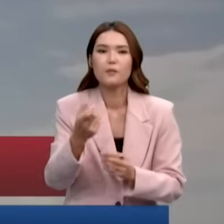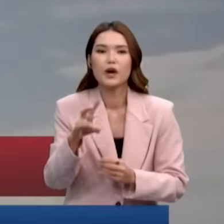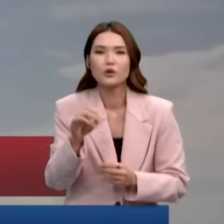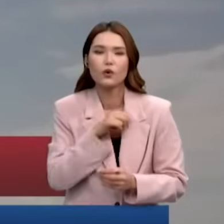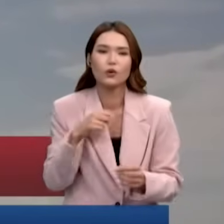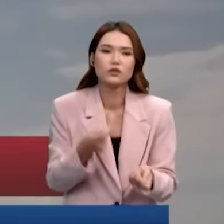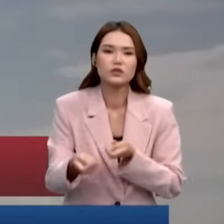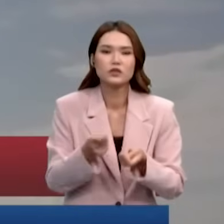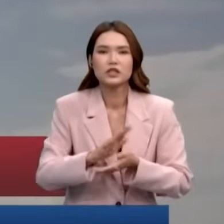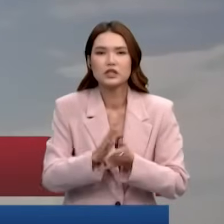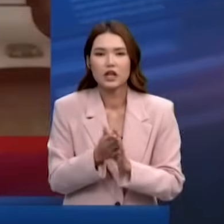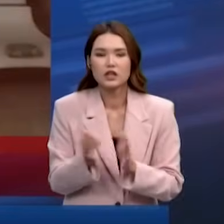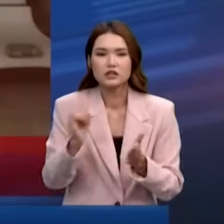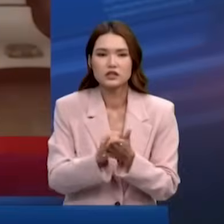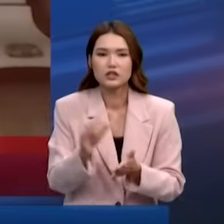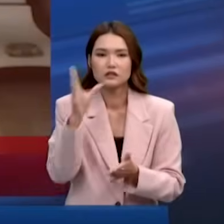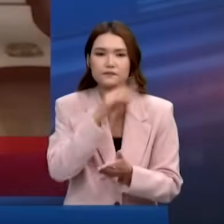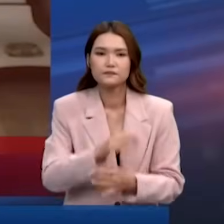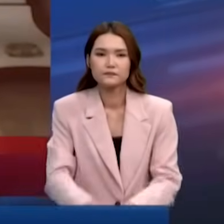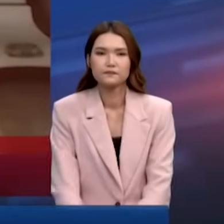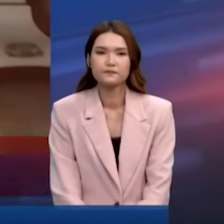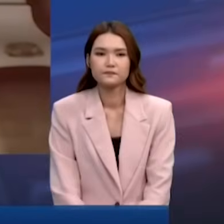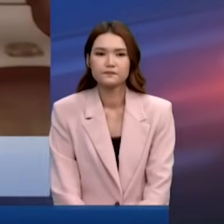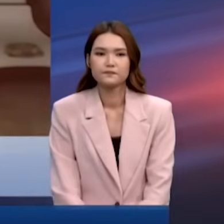алатындай жағдайға жетеміз деп отыр. Олардың негізгі